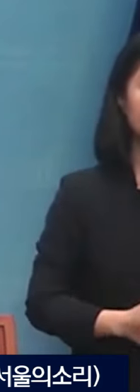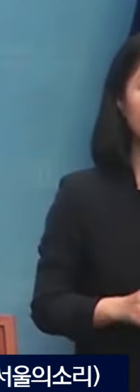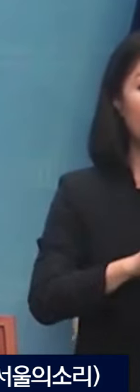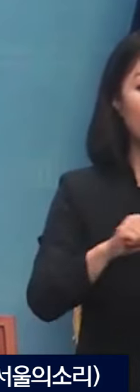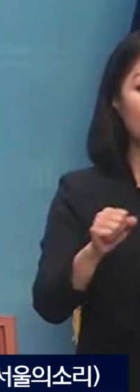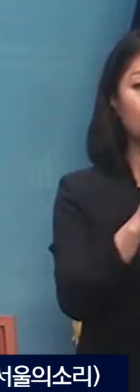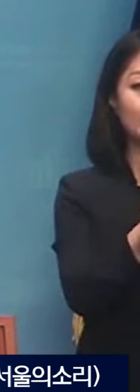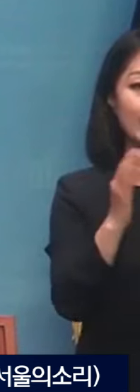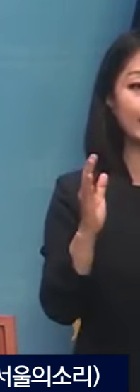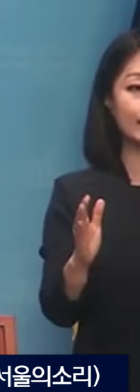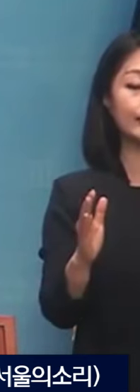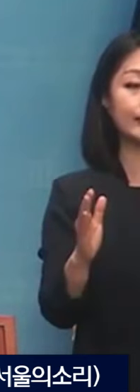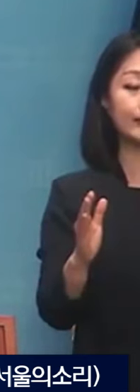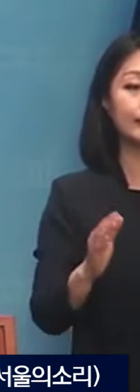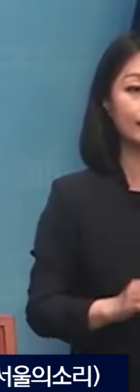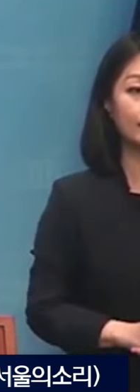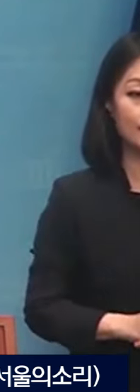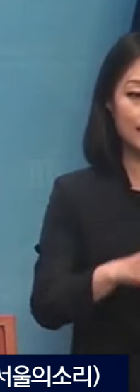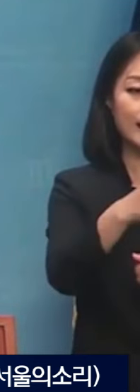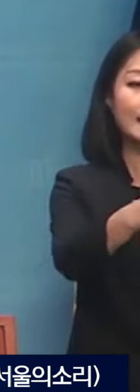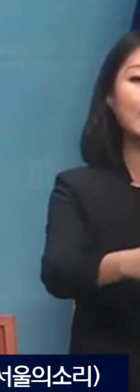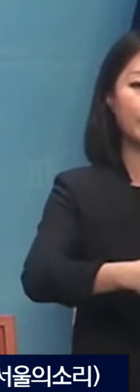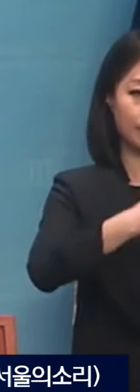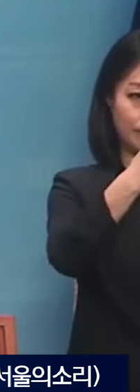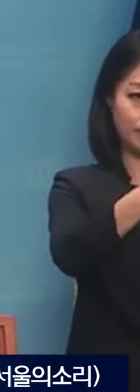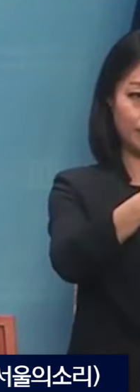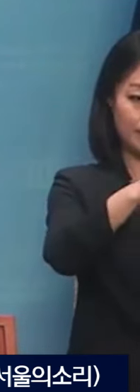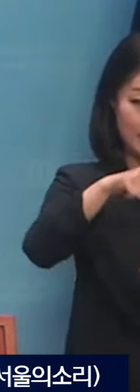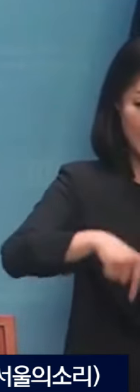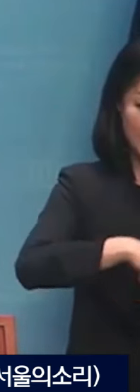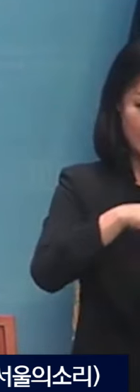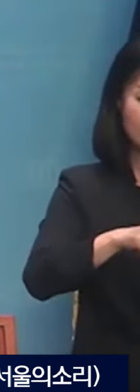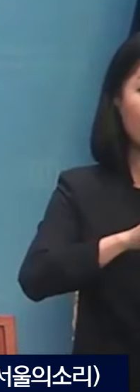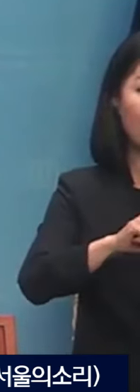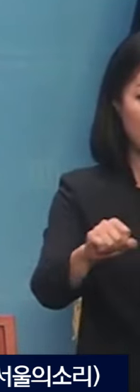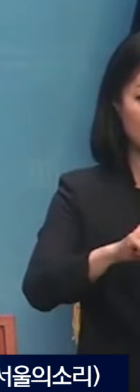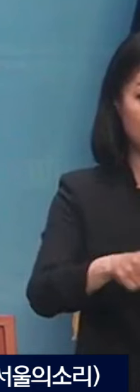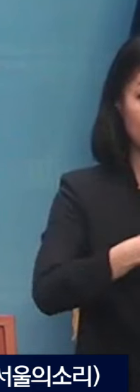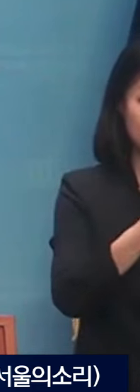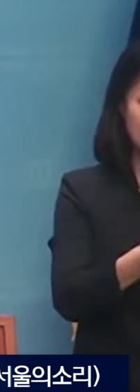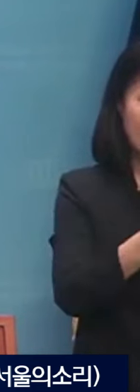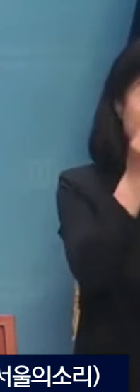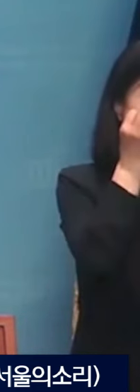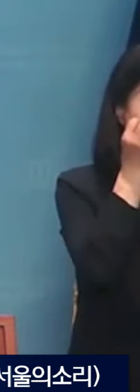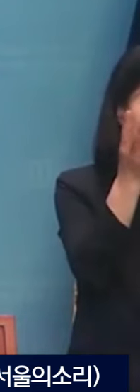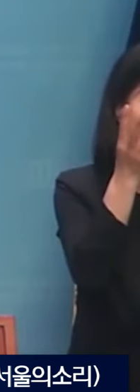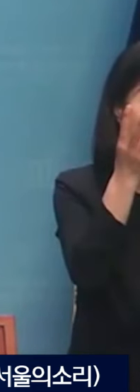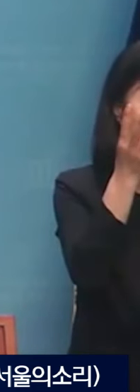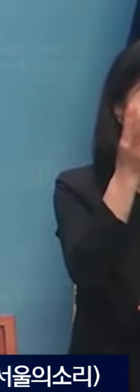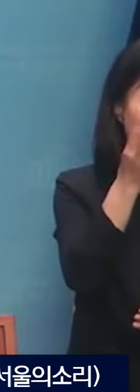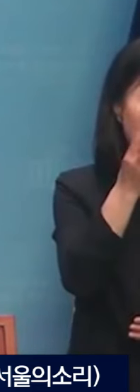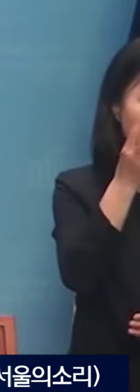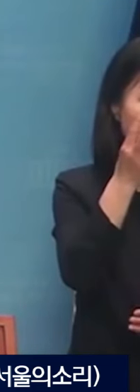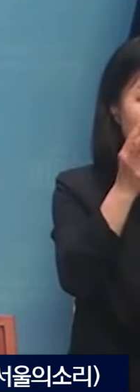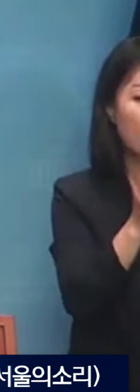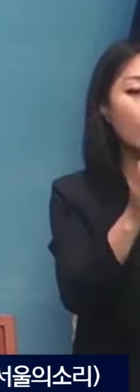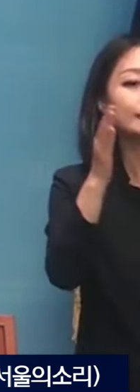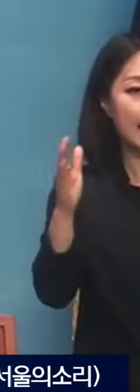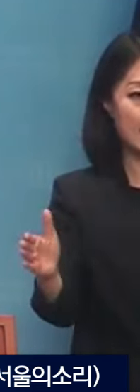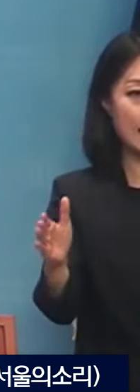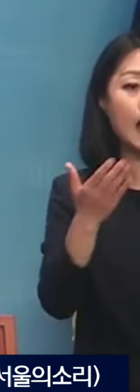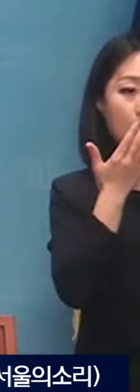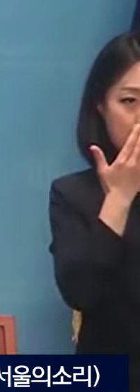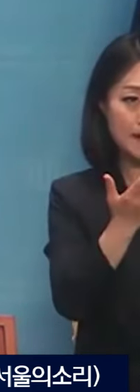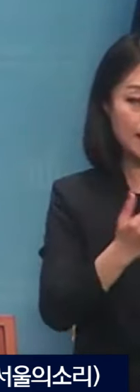기간은 1년 이내 기간으로 활동 완료하되 3개월 이내에서 연장하기로